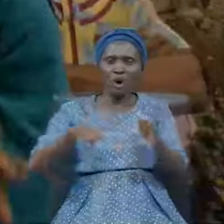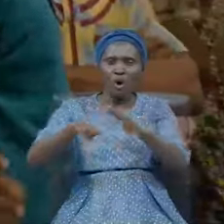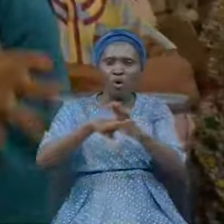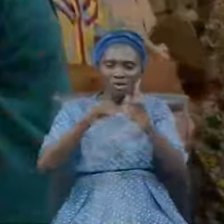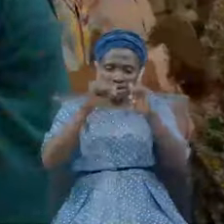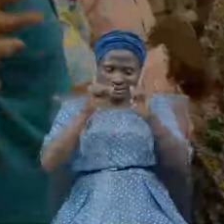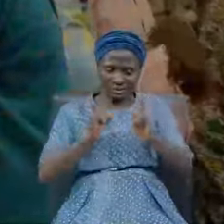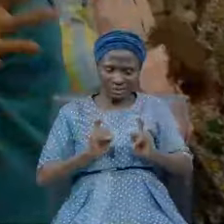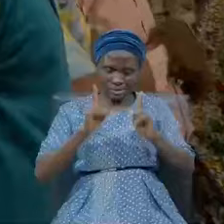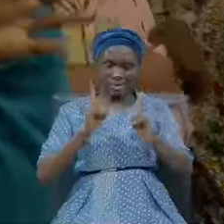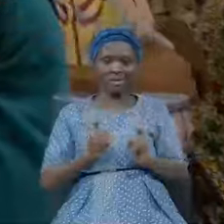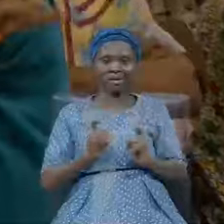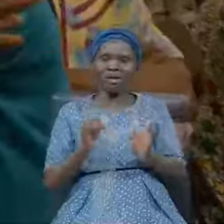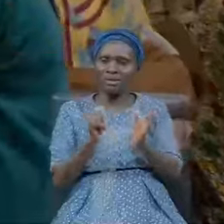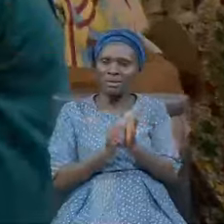de colère,